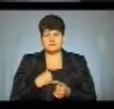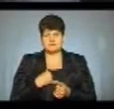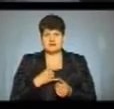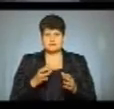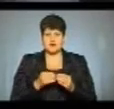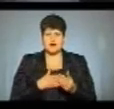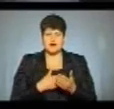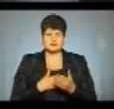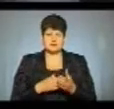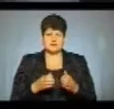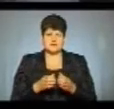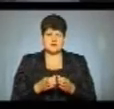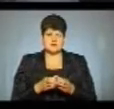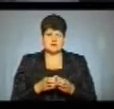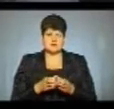спільноти активістів